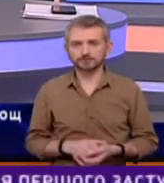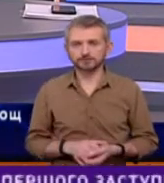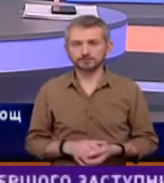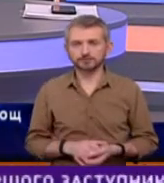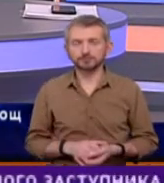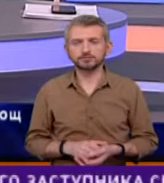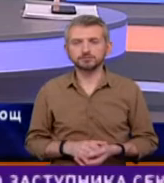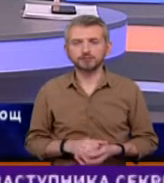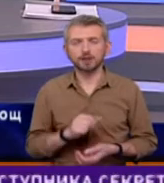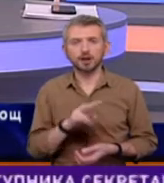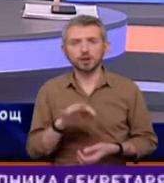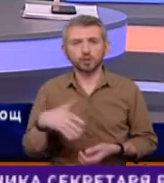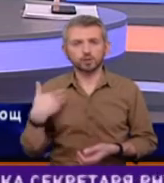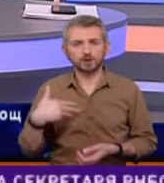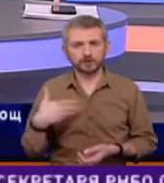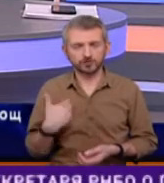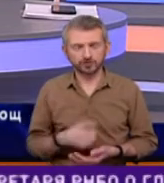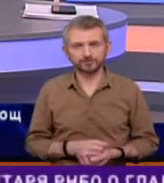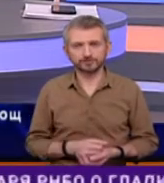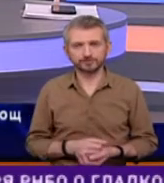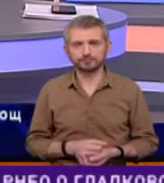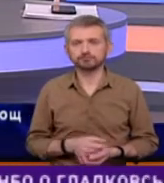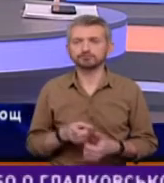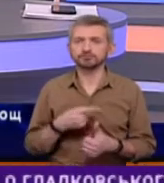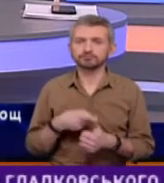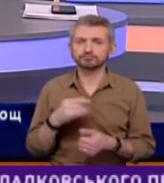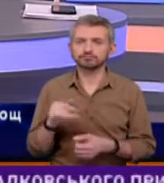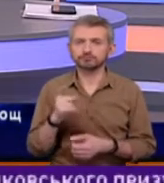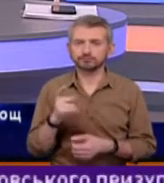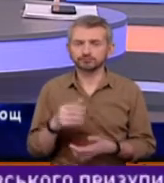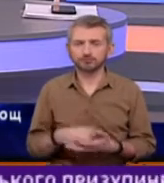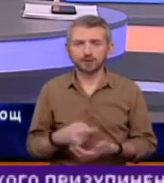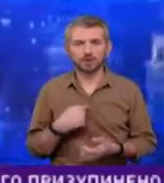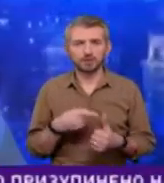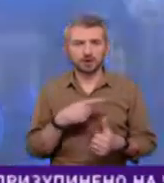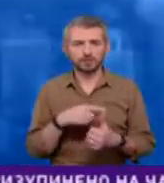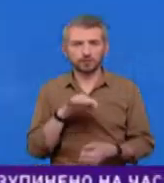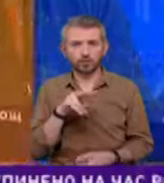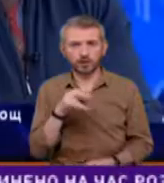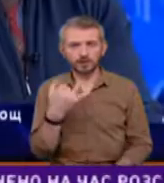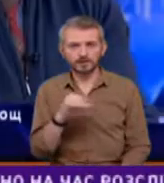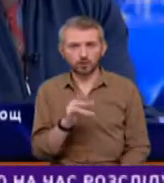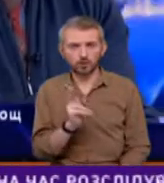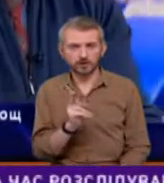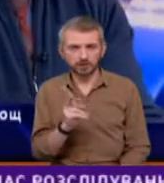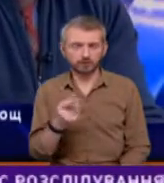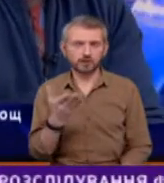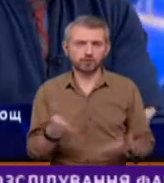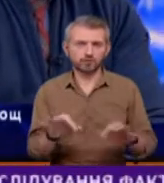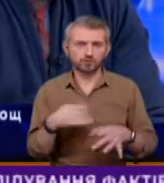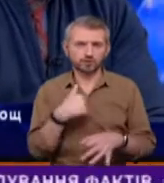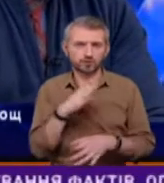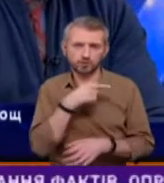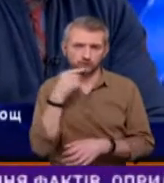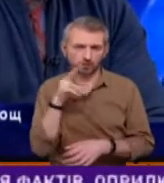дзвінок. Алло. Алло, добрий вечір. Добрий вечір. Як вас звуть, звідки ви? Мене звуть Олексій Костянтинович, якщо можна, я буду